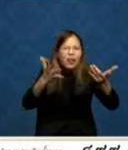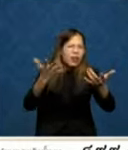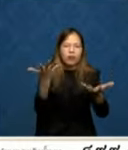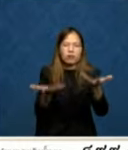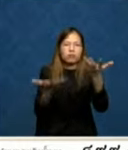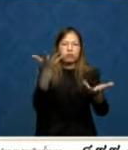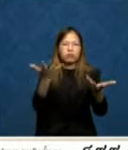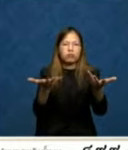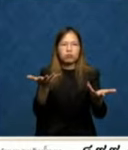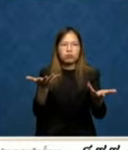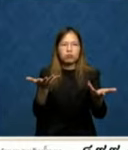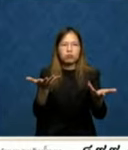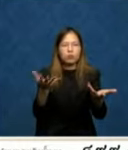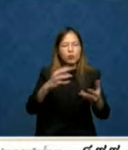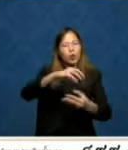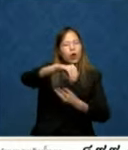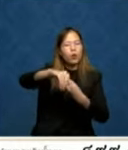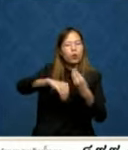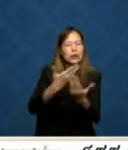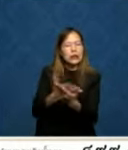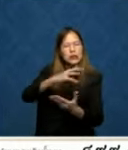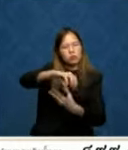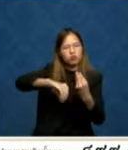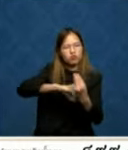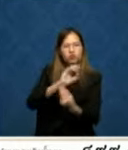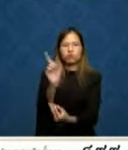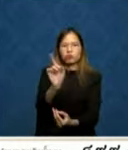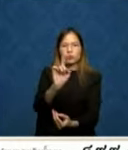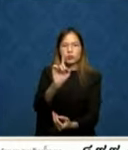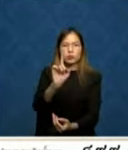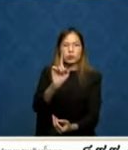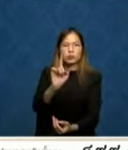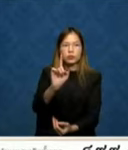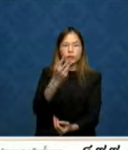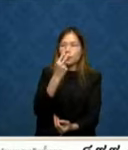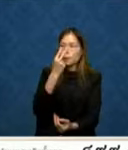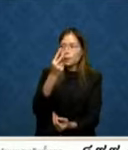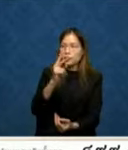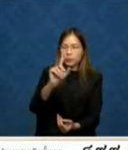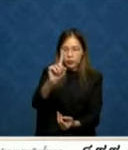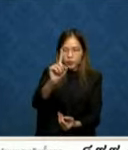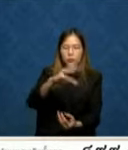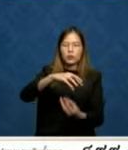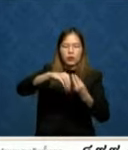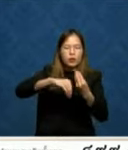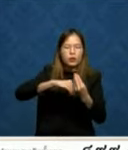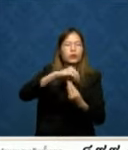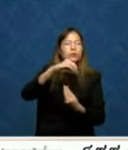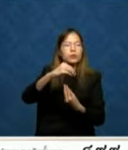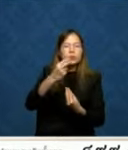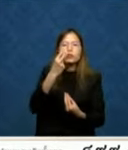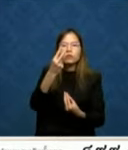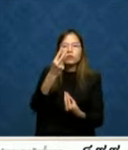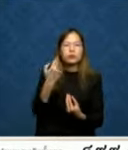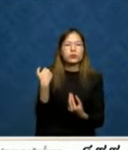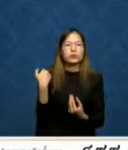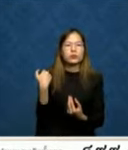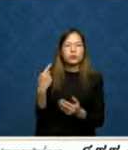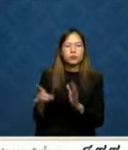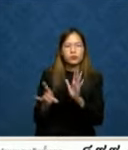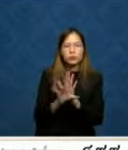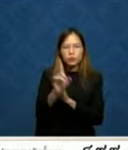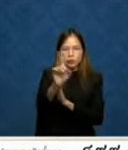ขนาดใหญ่และจะหมุนไปที่ไหนเราจะสามารถมองเห็นการไหลเวียนของเม็ดเงินได้จริงๆและในที่สุดจะเป็